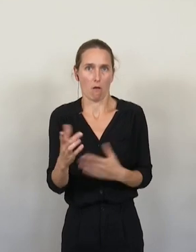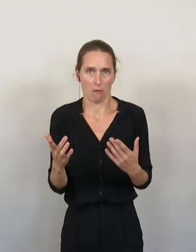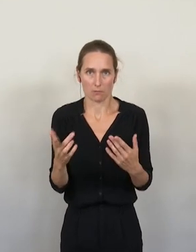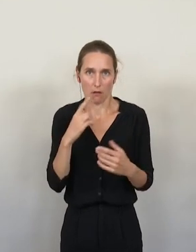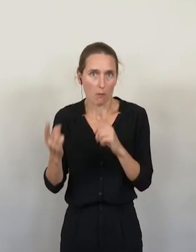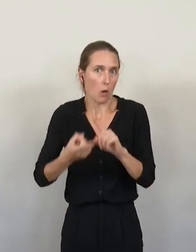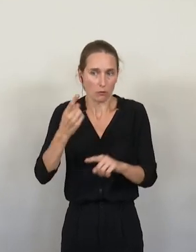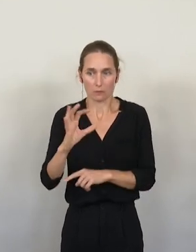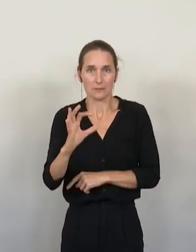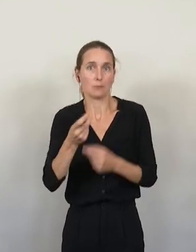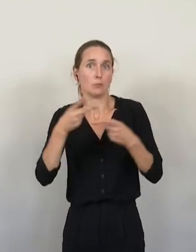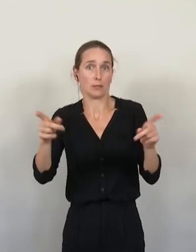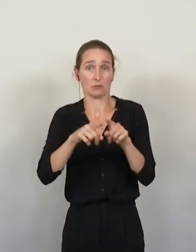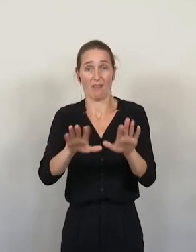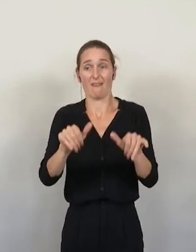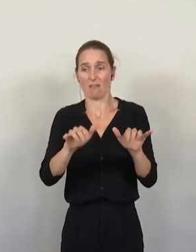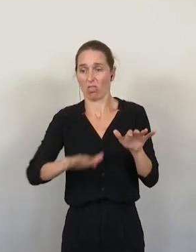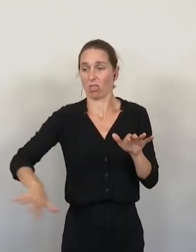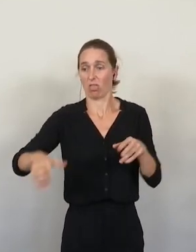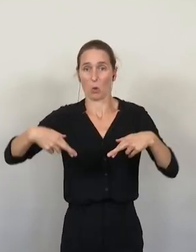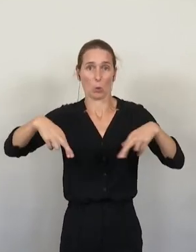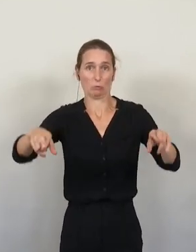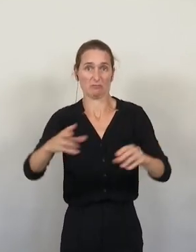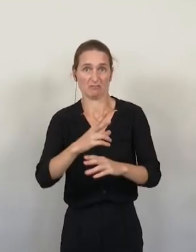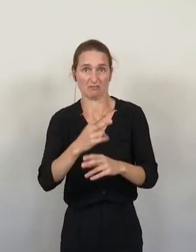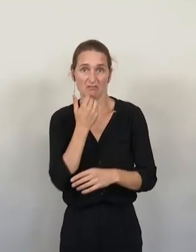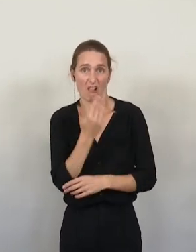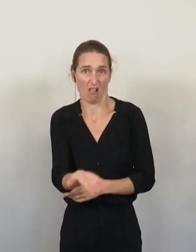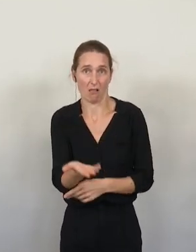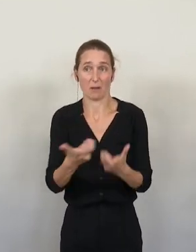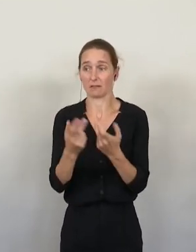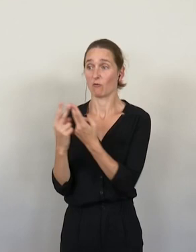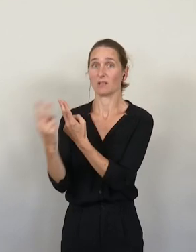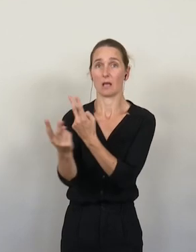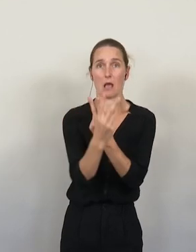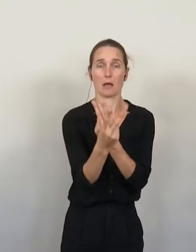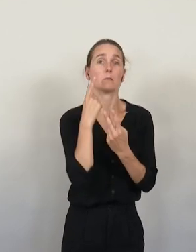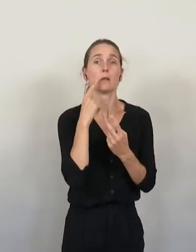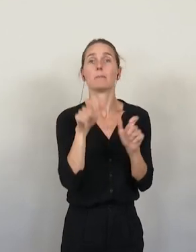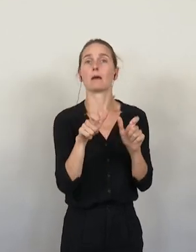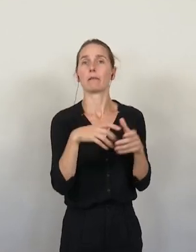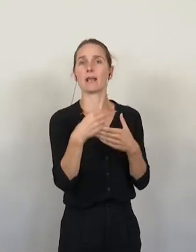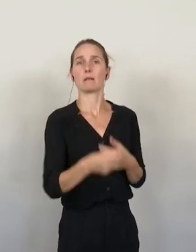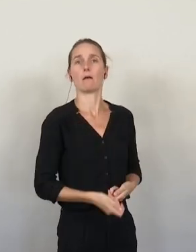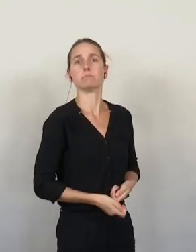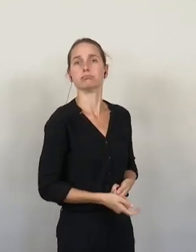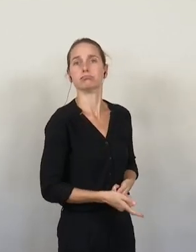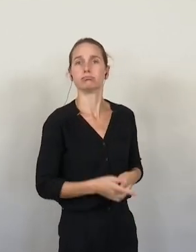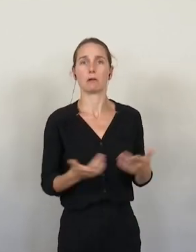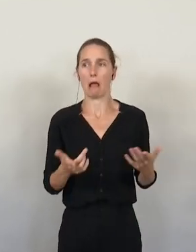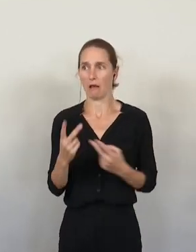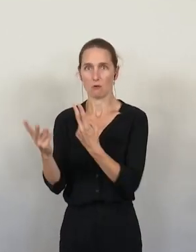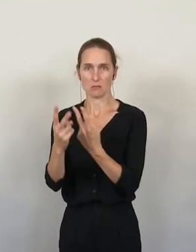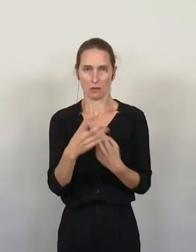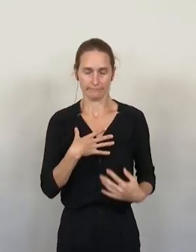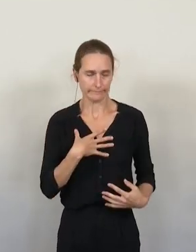l'insalubrité publique notamment pour les riverins de sanitaires sauvages l'image de Grenoble